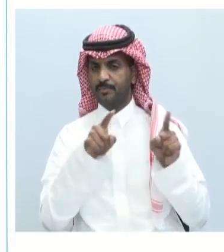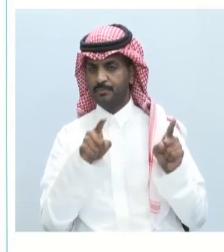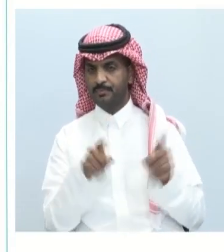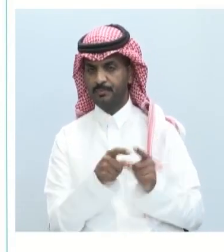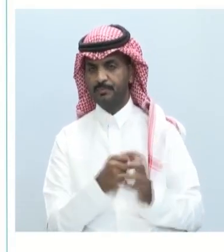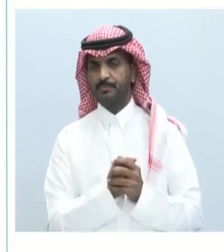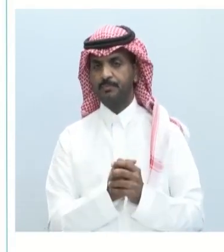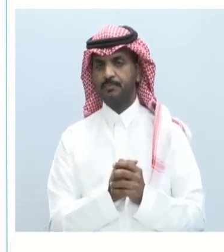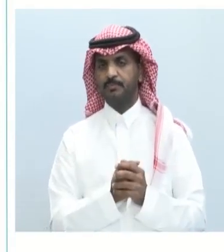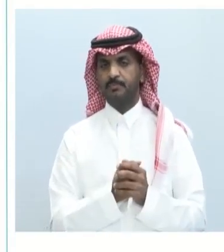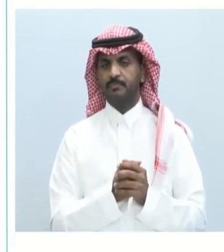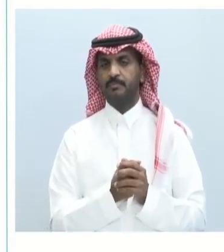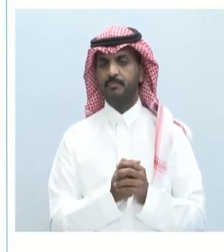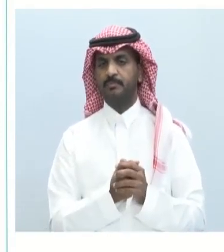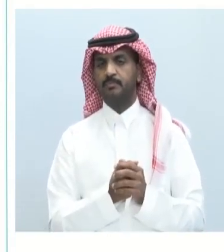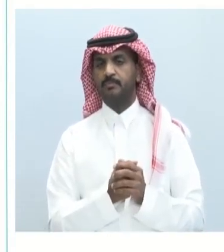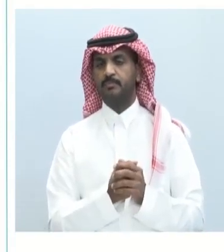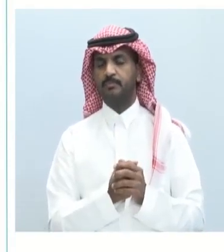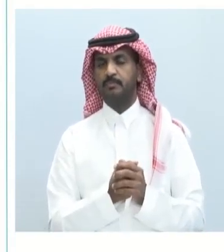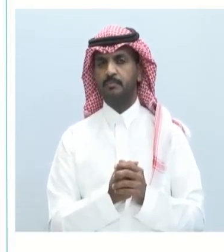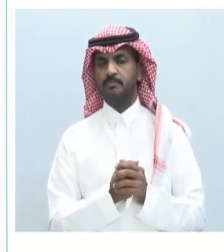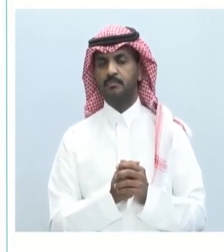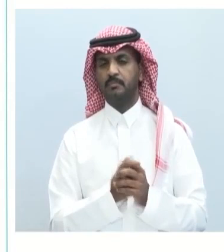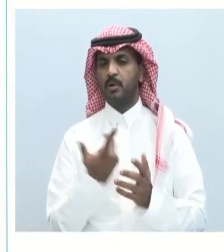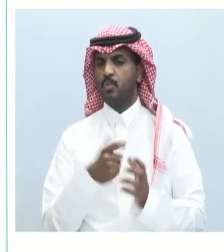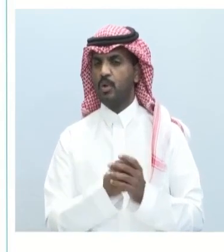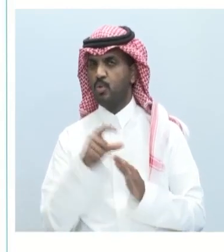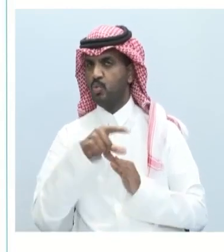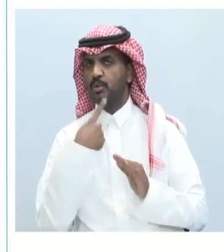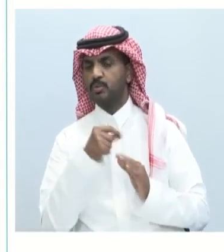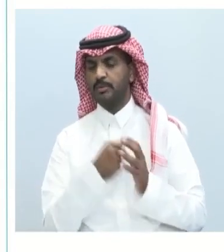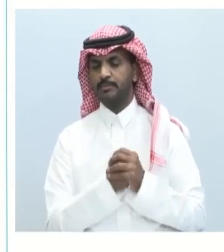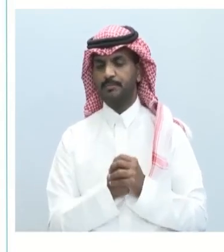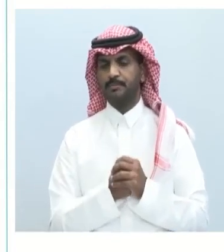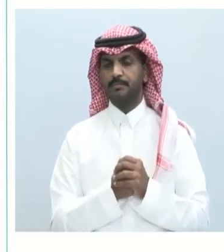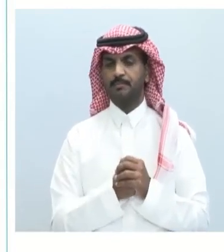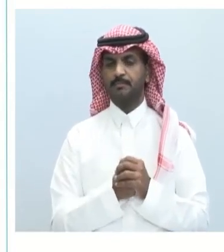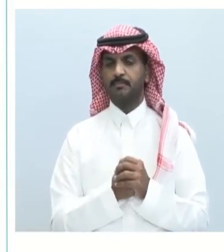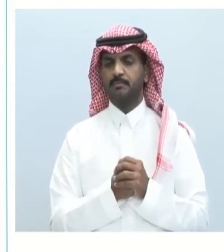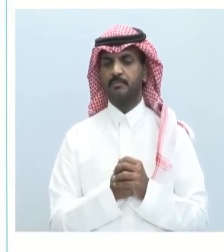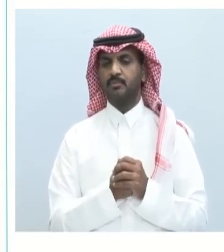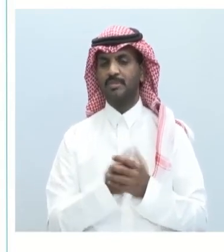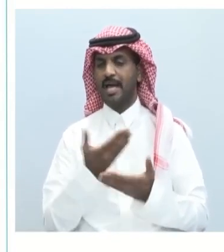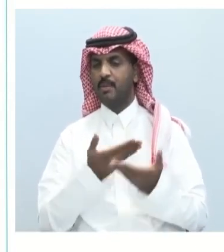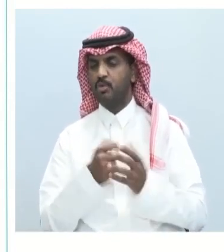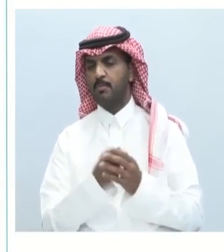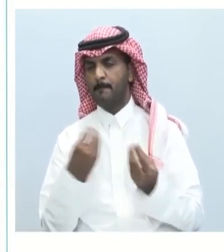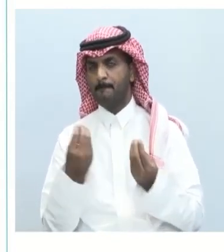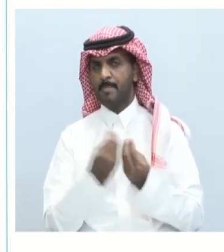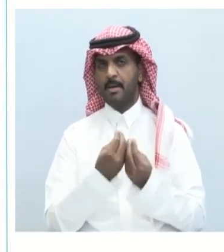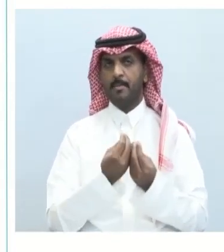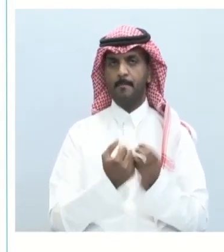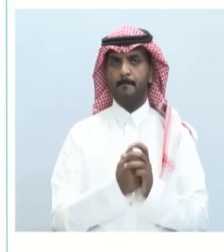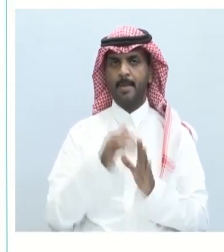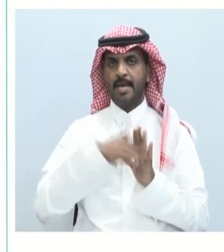في مربع حوار ما هو عنوان الذي تريد للنموذج نقوم بكتابه نموذج للتعامل مع بيانات